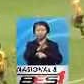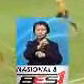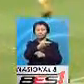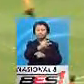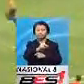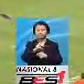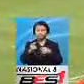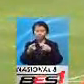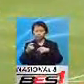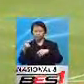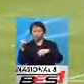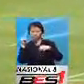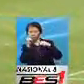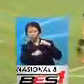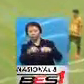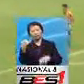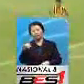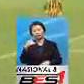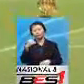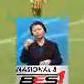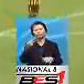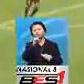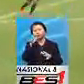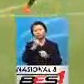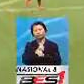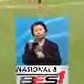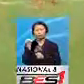jentera serangan buntu memburu gol.